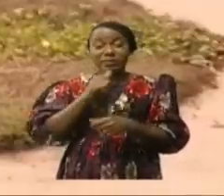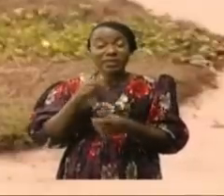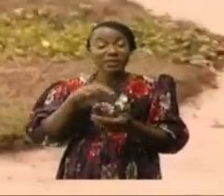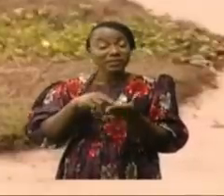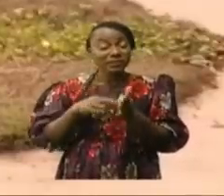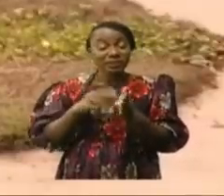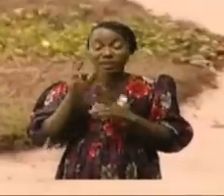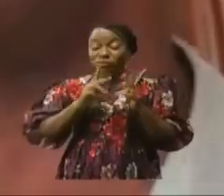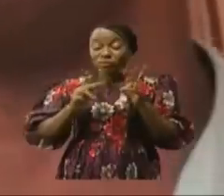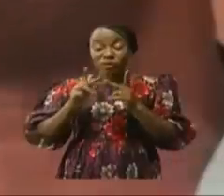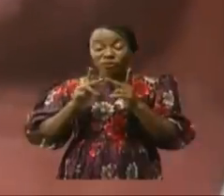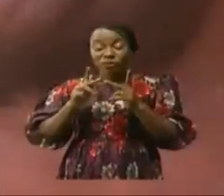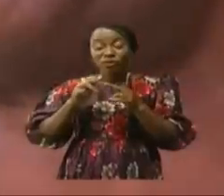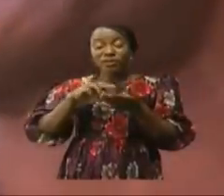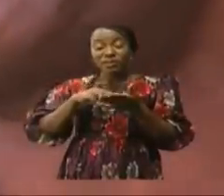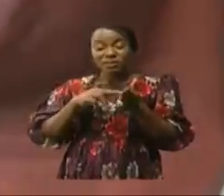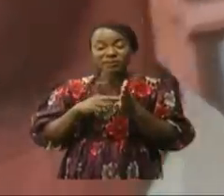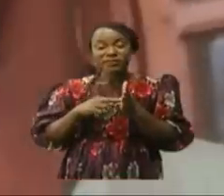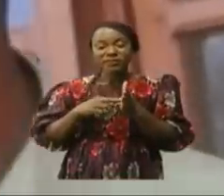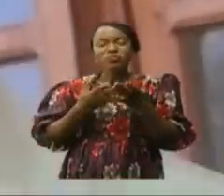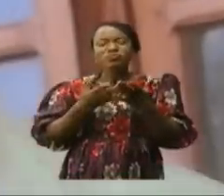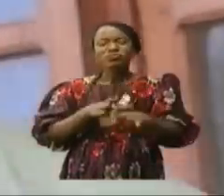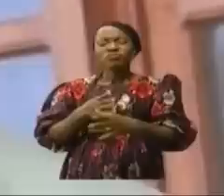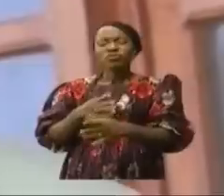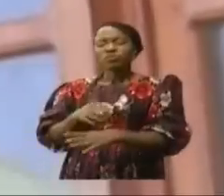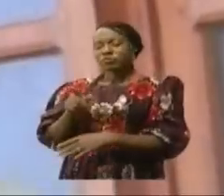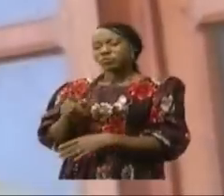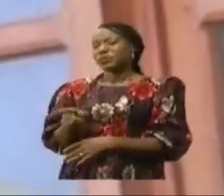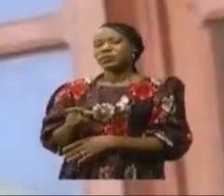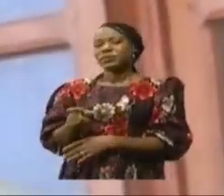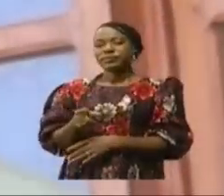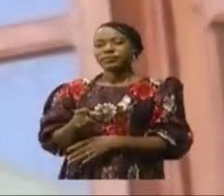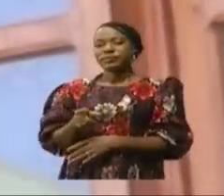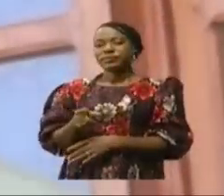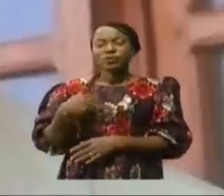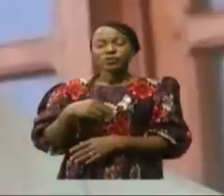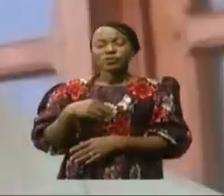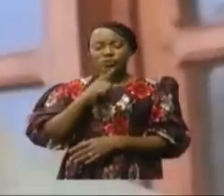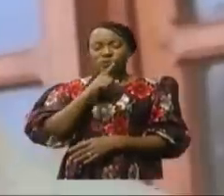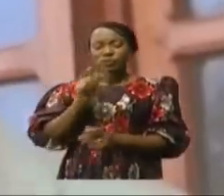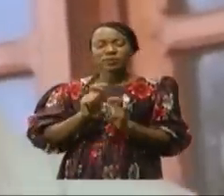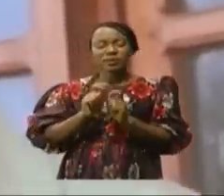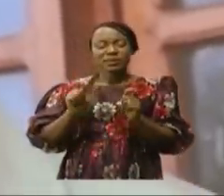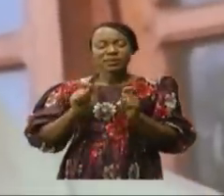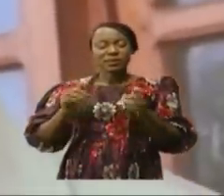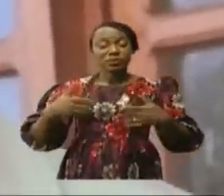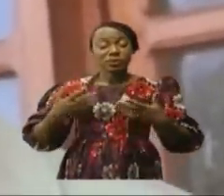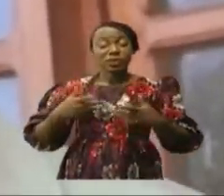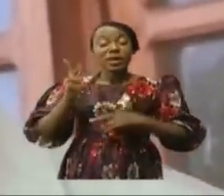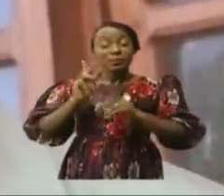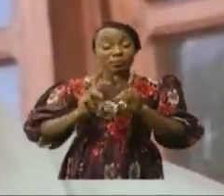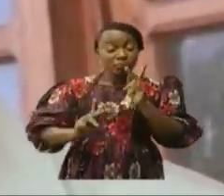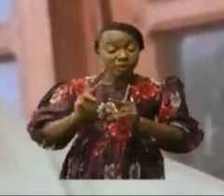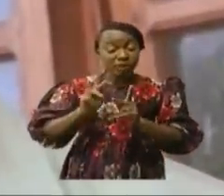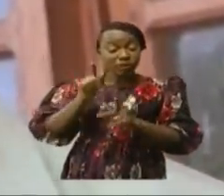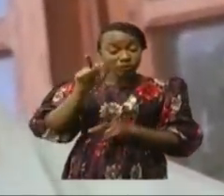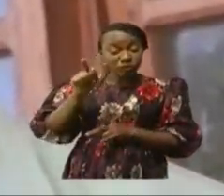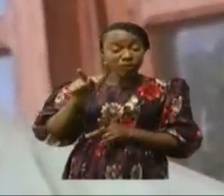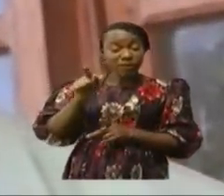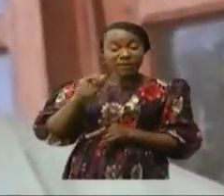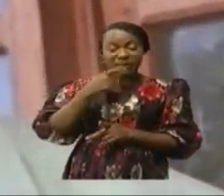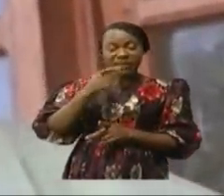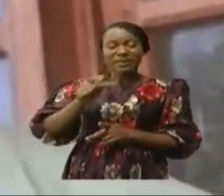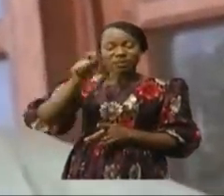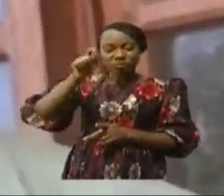population allait mourir comme des chèvres. En tout cas, nous sommes très contents. L'impression de la population. Il dit qu'il